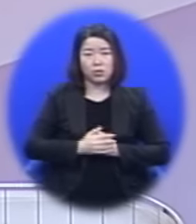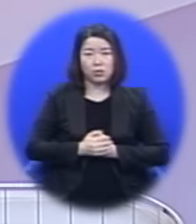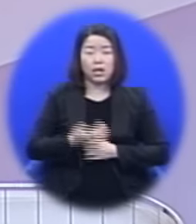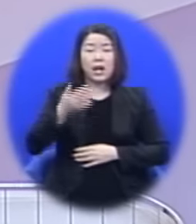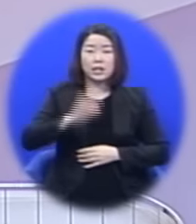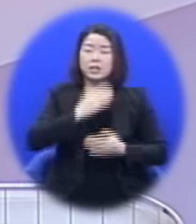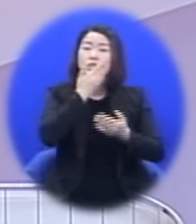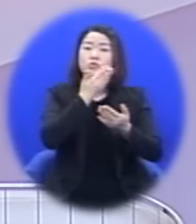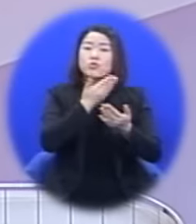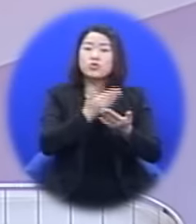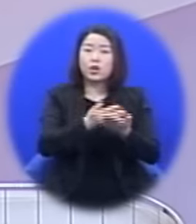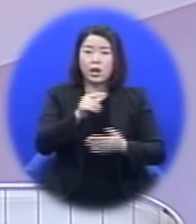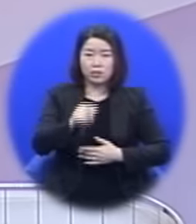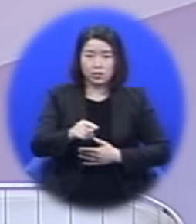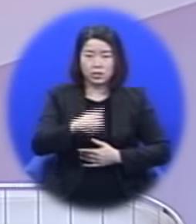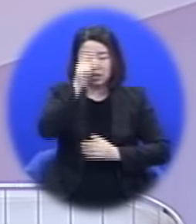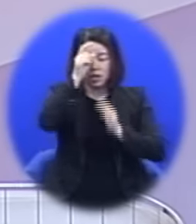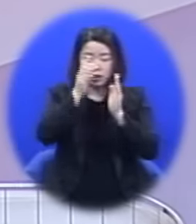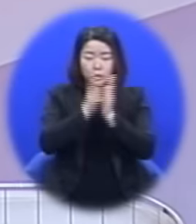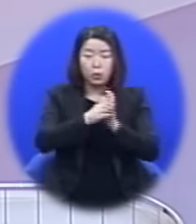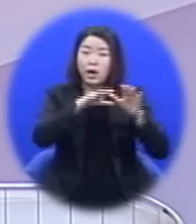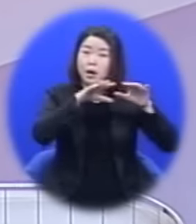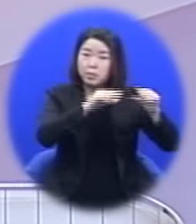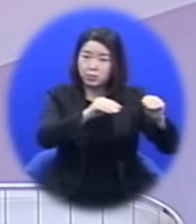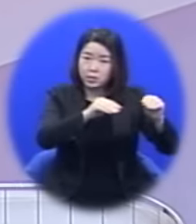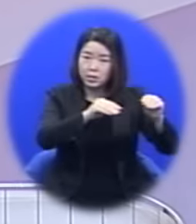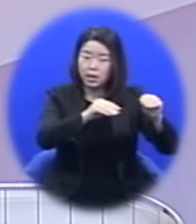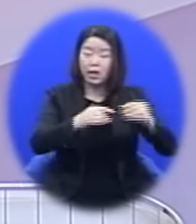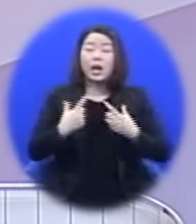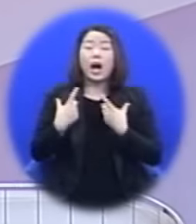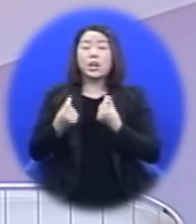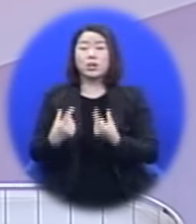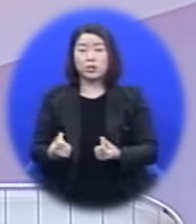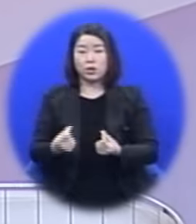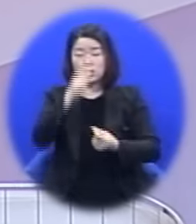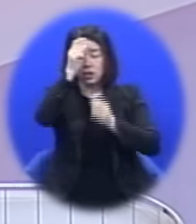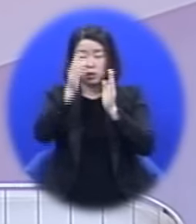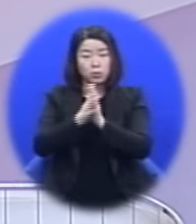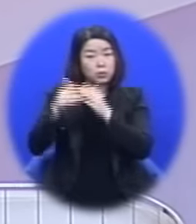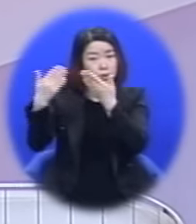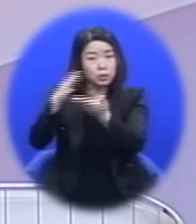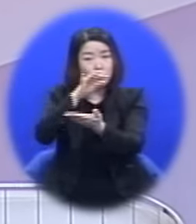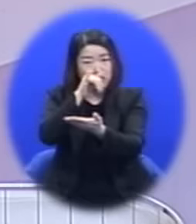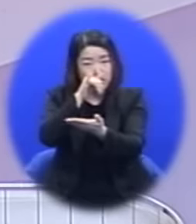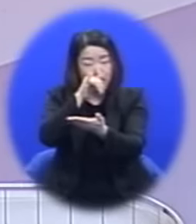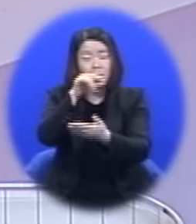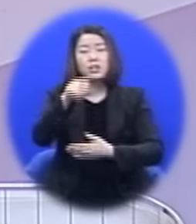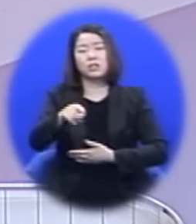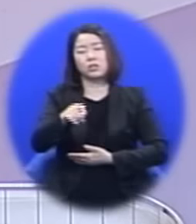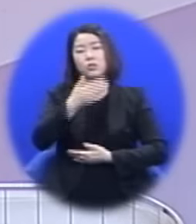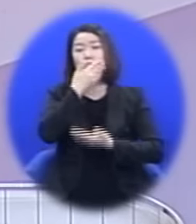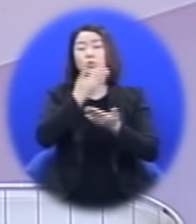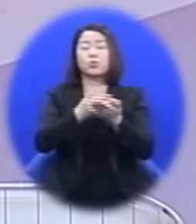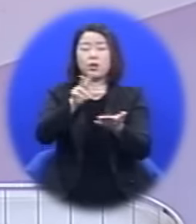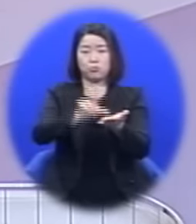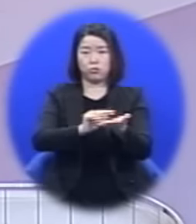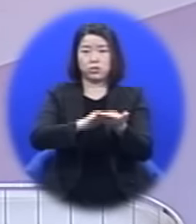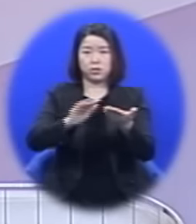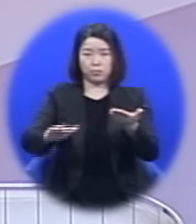그러나 중요한 것은 기도가 그쳤냐 여전히 기도하느냐 하는 문제입니다. 영혼의